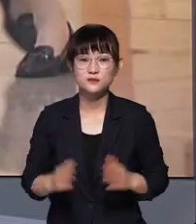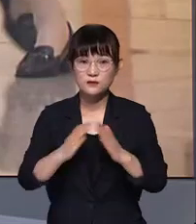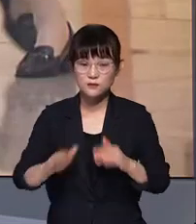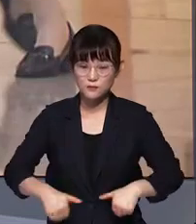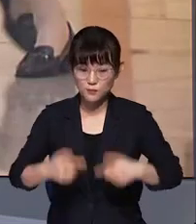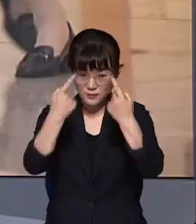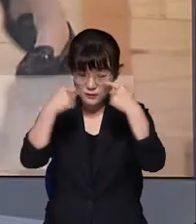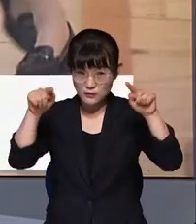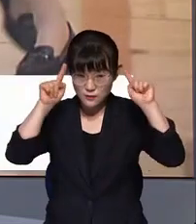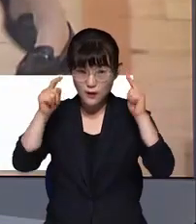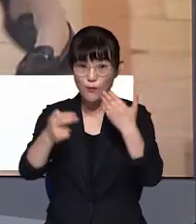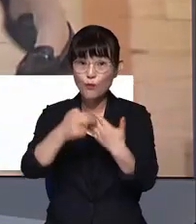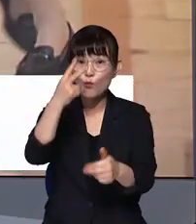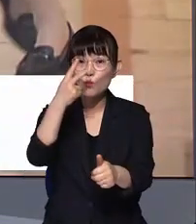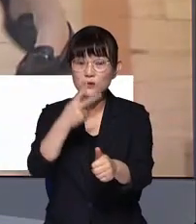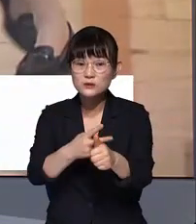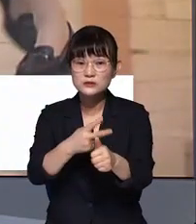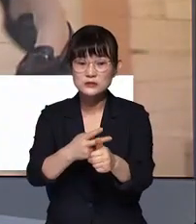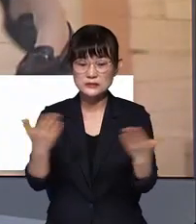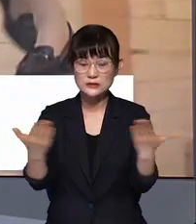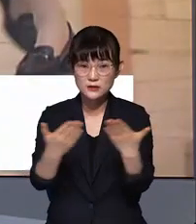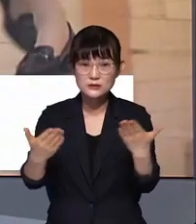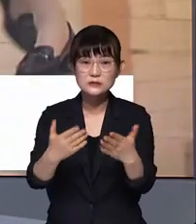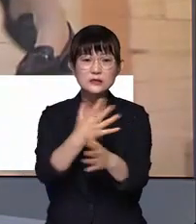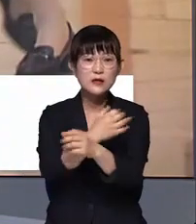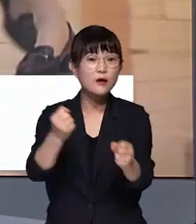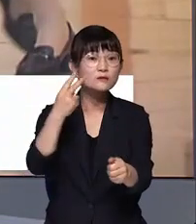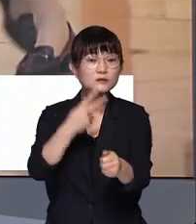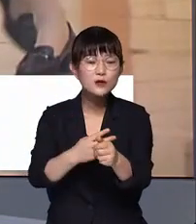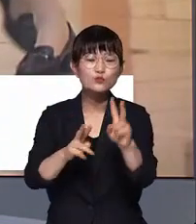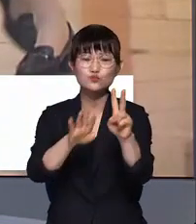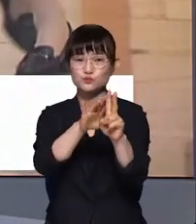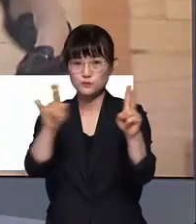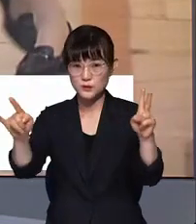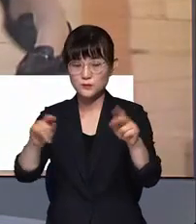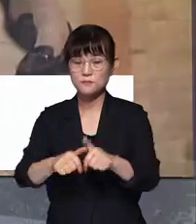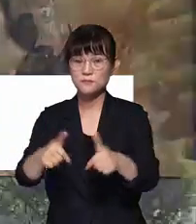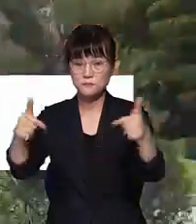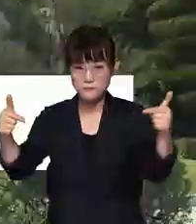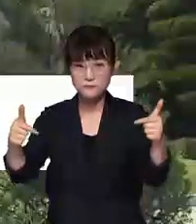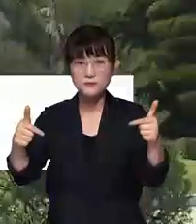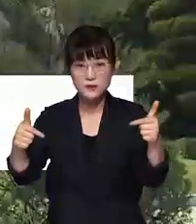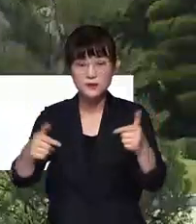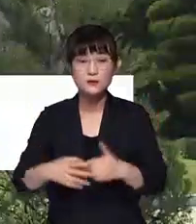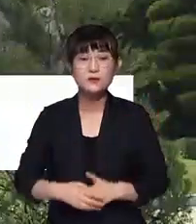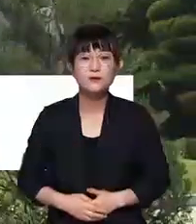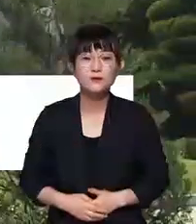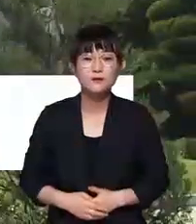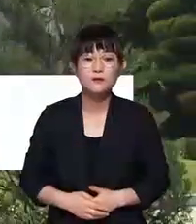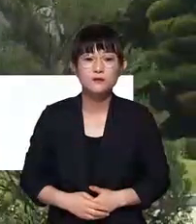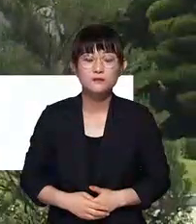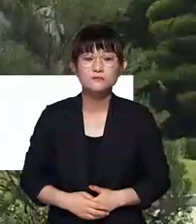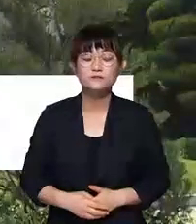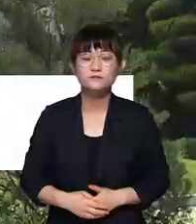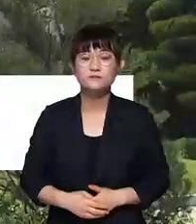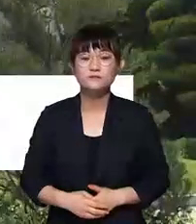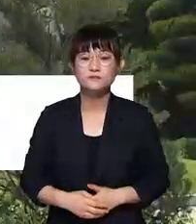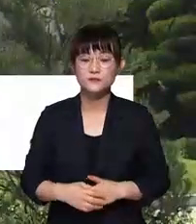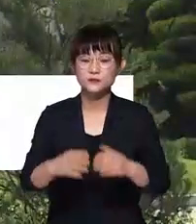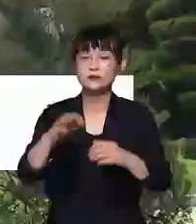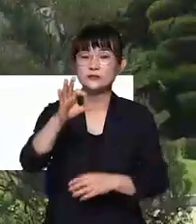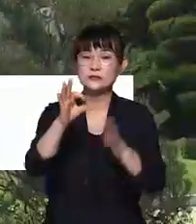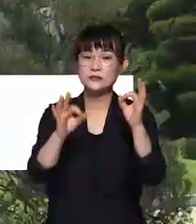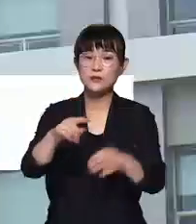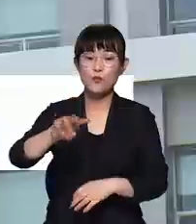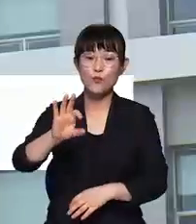전남대 병원에서 근무하는 계약직 의사가 2배 이상 증가한 것으로 조사됐습니다. 국회 보건복지위원회 소속